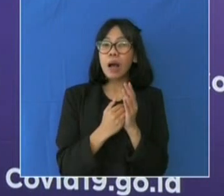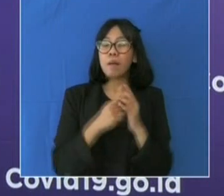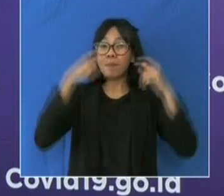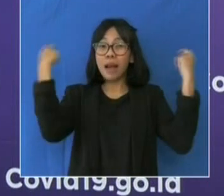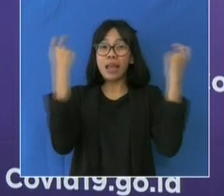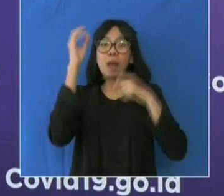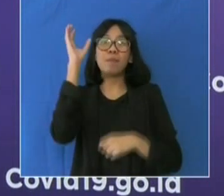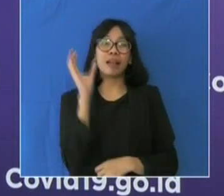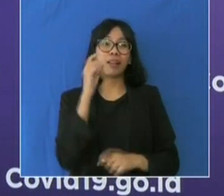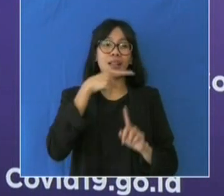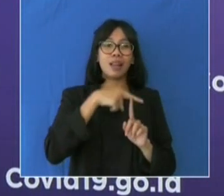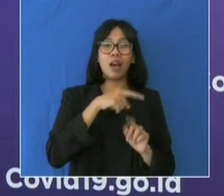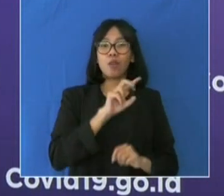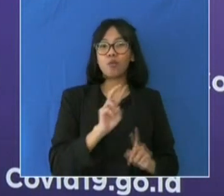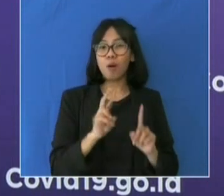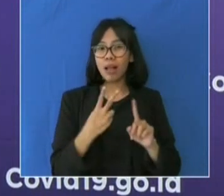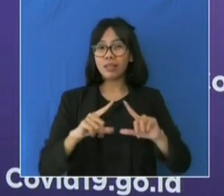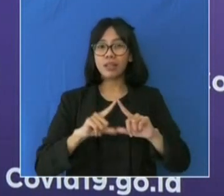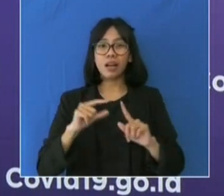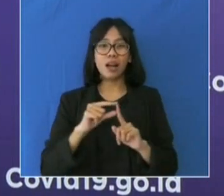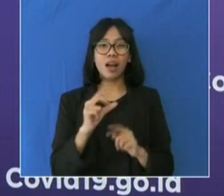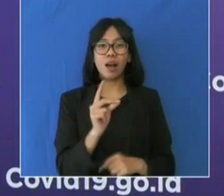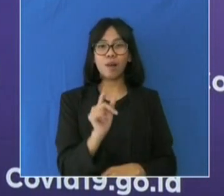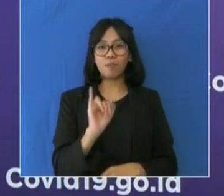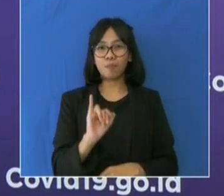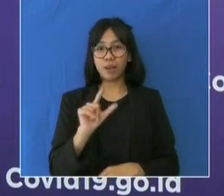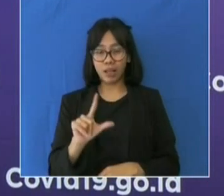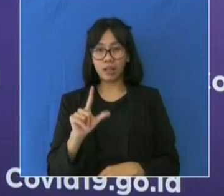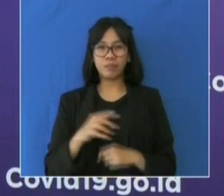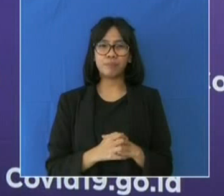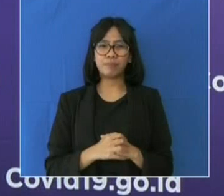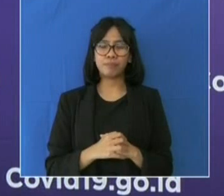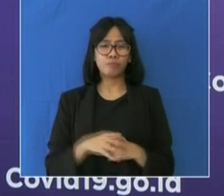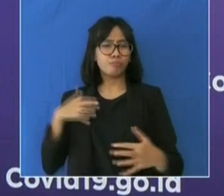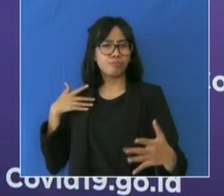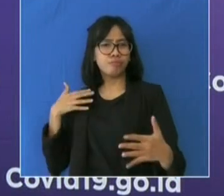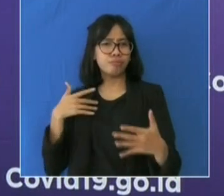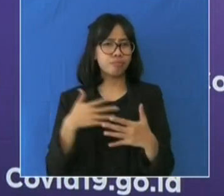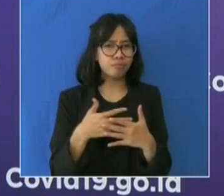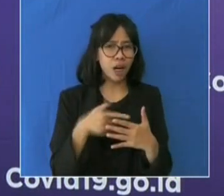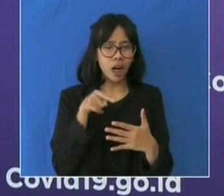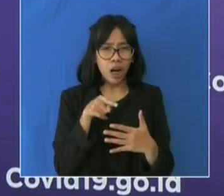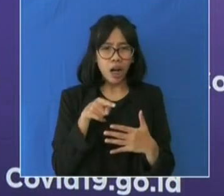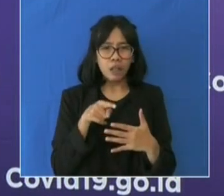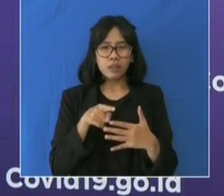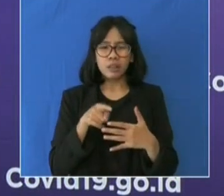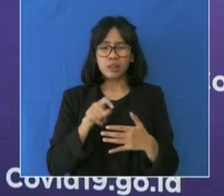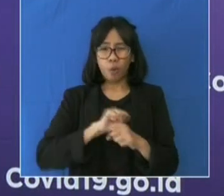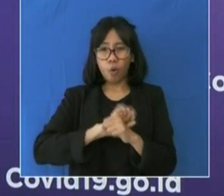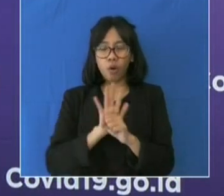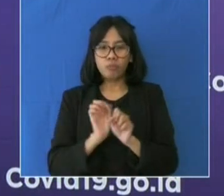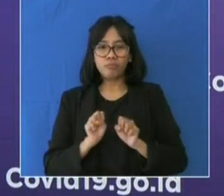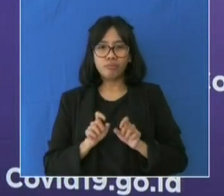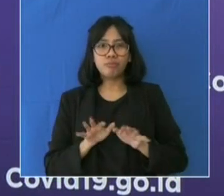tanggal 12 April jangan masa ini pula pandemi covert